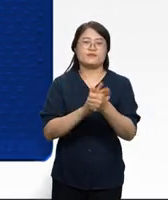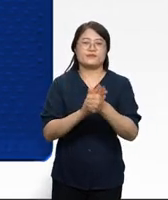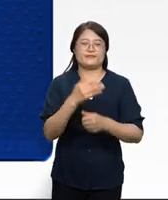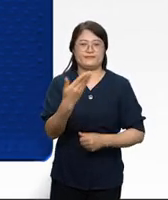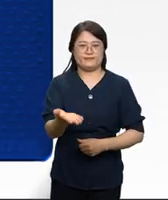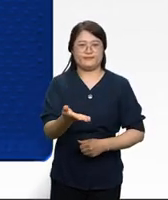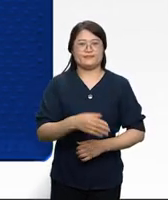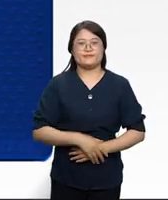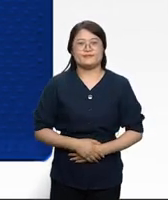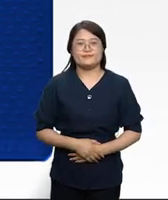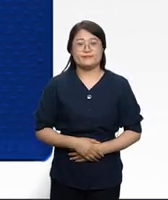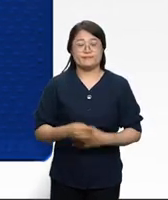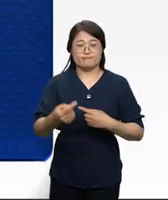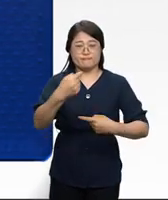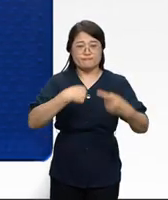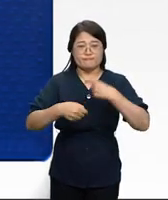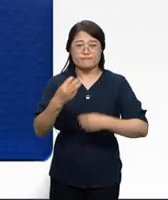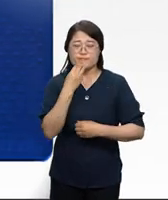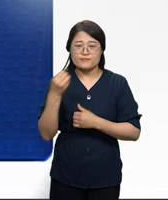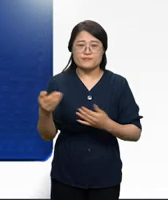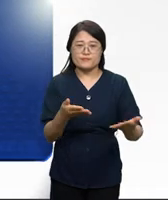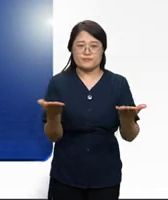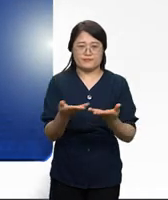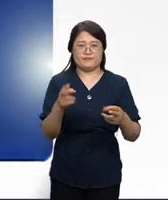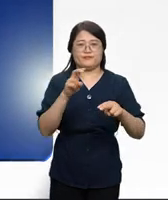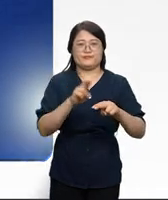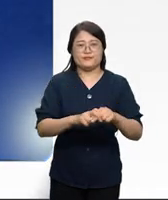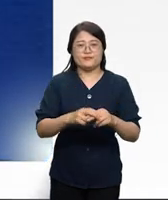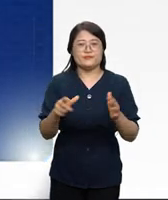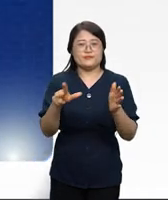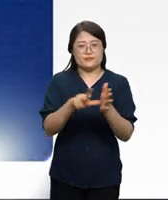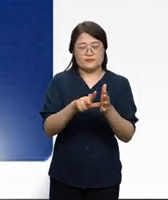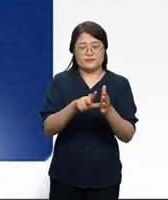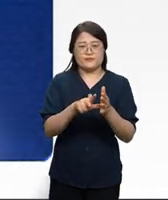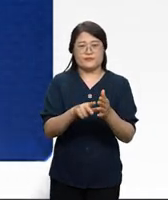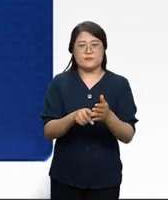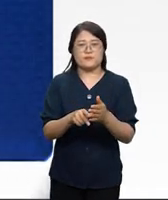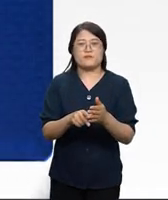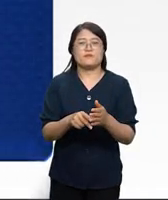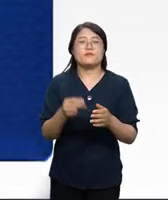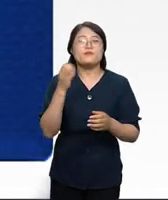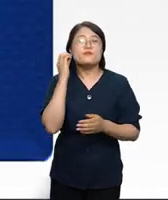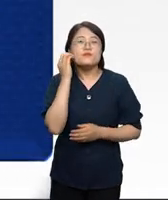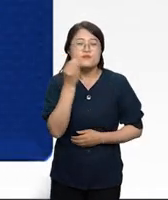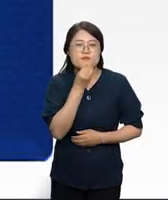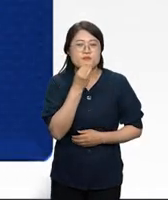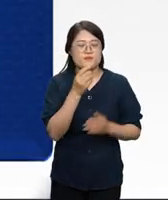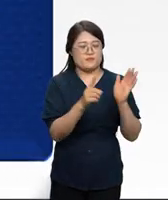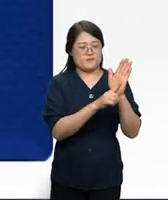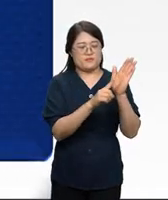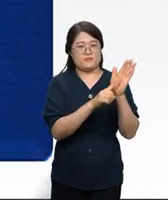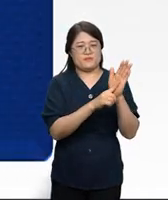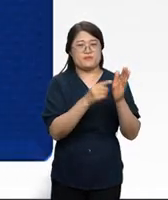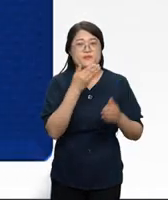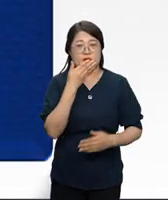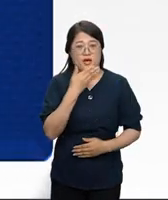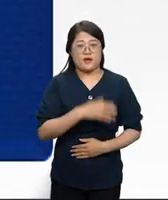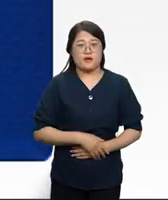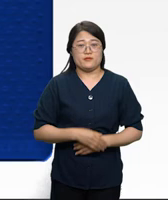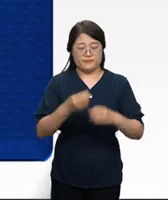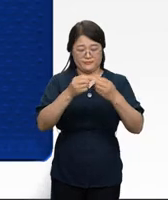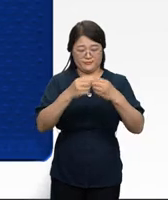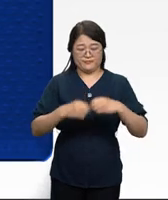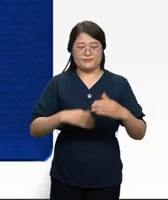예정입니다. 신청은 경기도 일자리재단 청년노동자 지원사업 홈페이지에서 가능하며 자세한